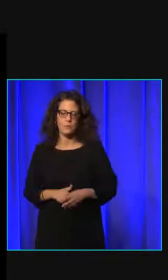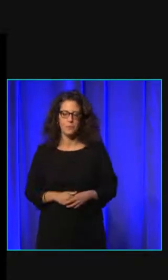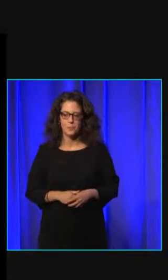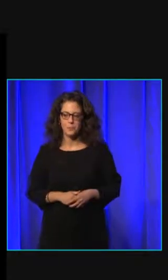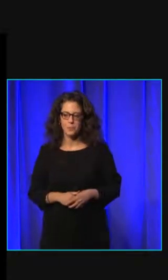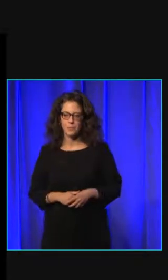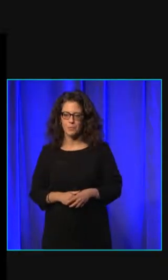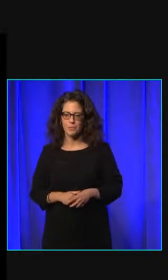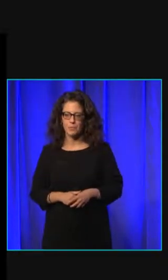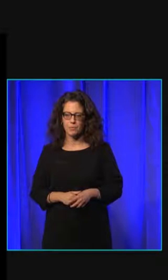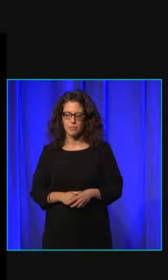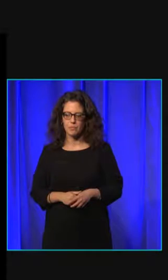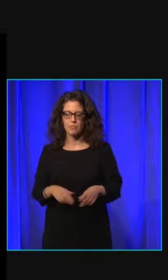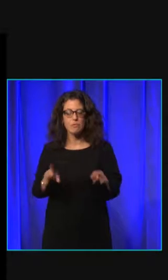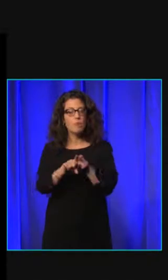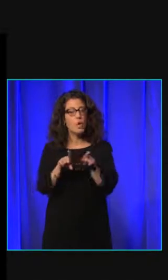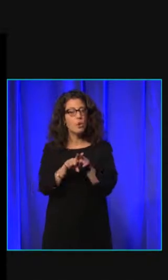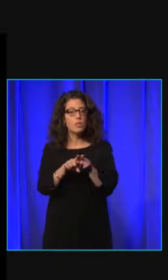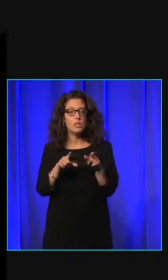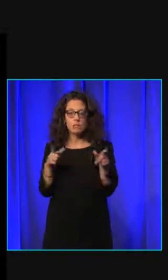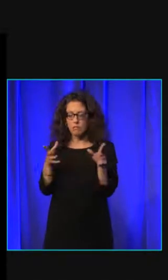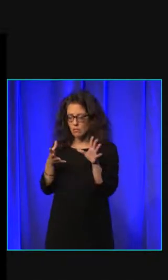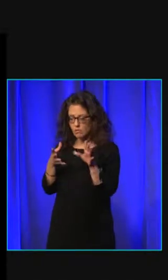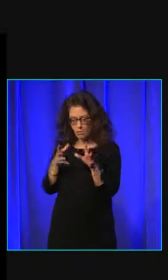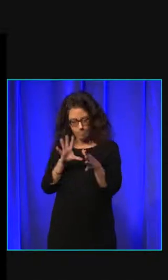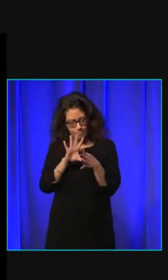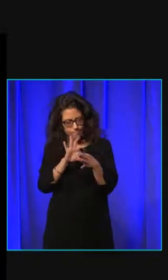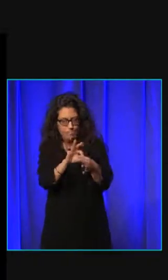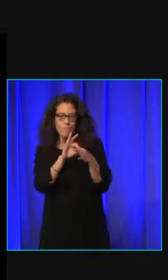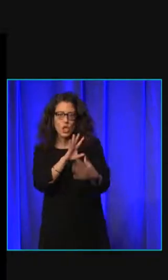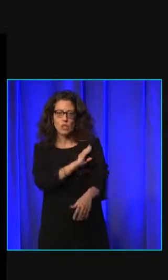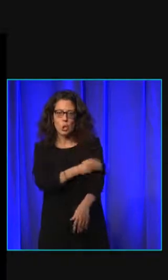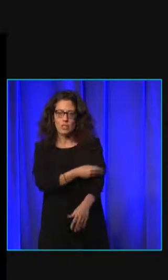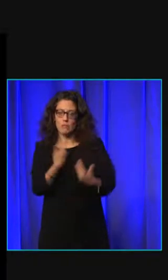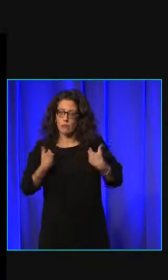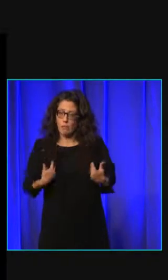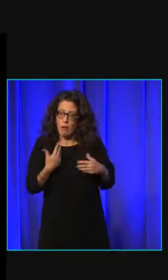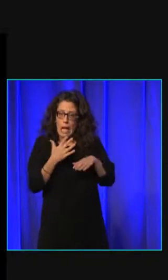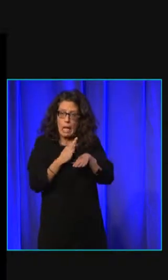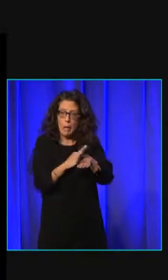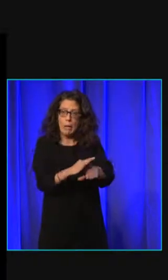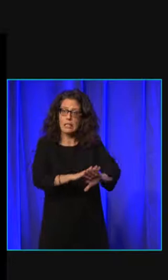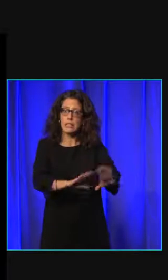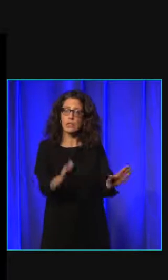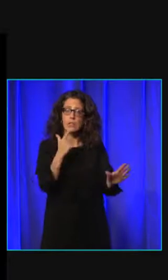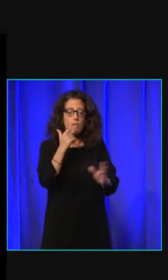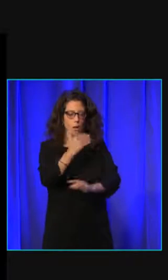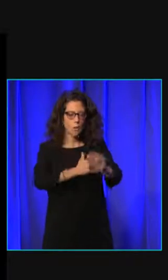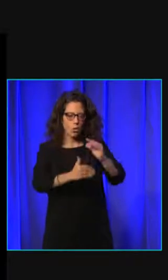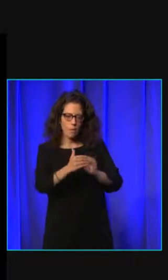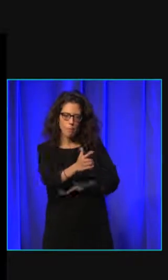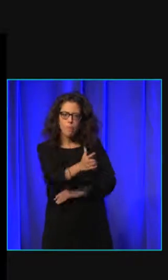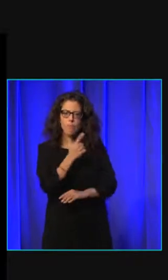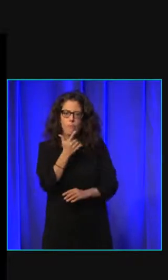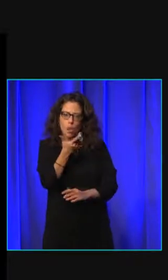tout ça, ça se passe en complète harmonie avec le sportif. Je ne suis qu'un accompagnateur, c'est-à-dire qu'on co-construit le programme